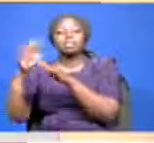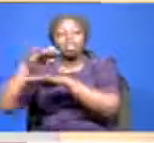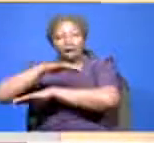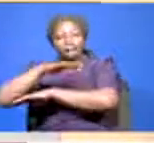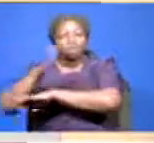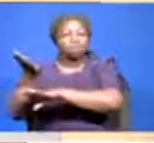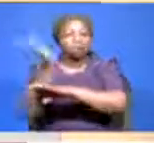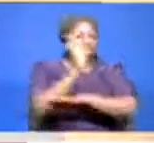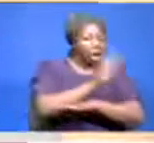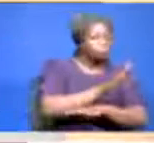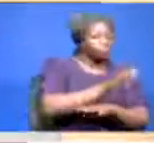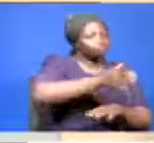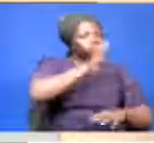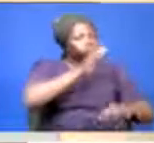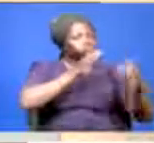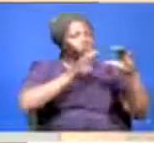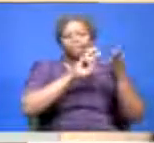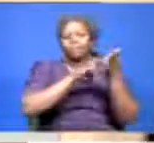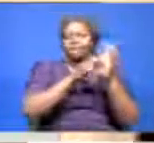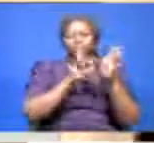ambao waliwacha nyumbani,